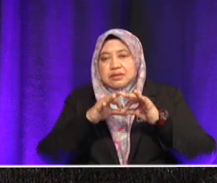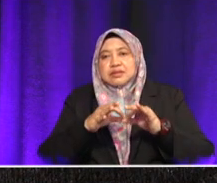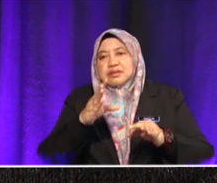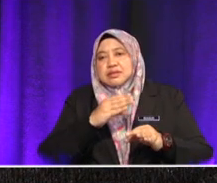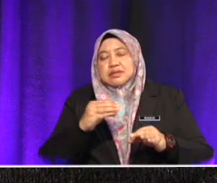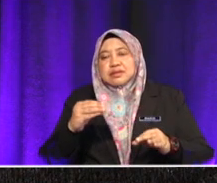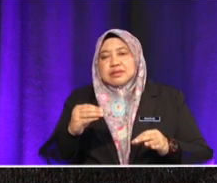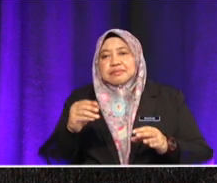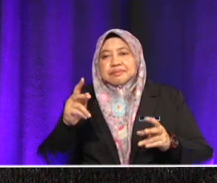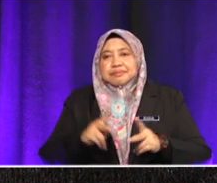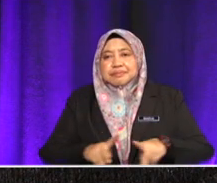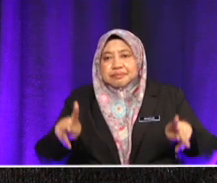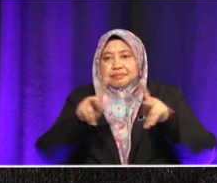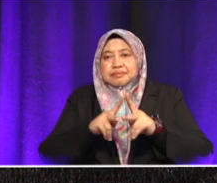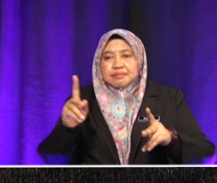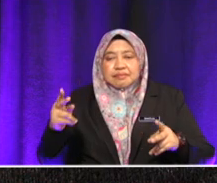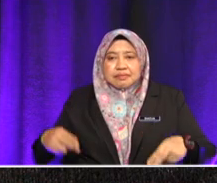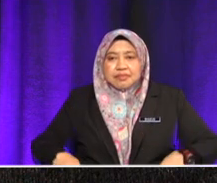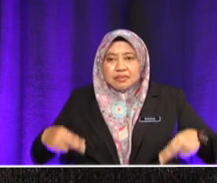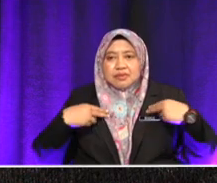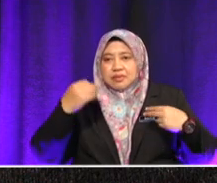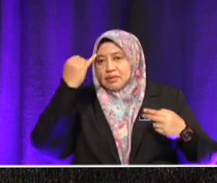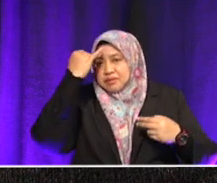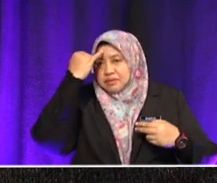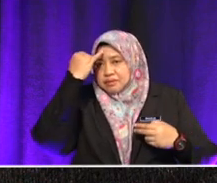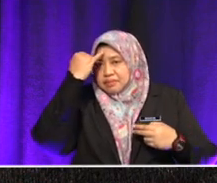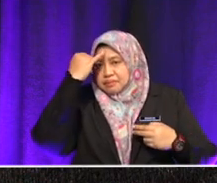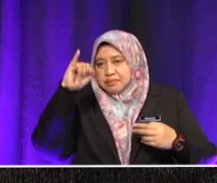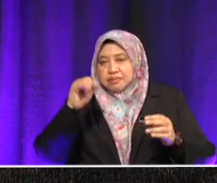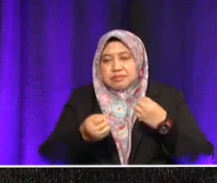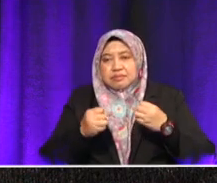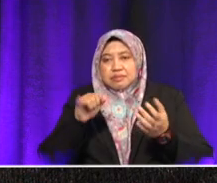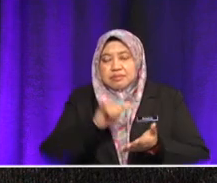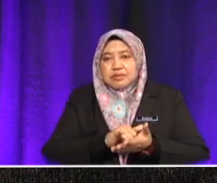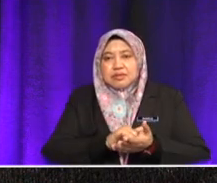Jadi kalau Cikgu tengok tiada kesalahan yang begitu